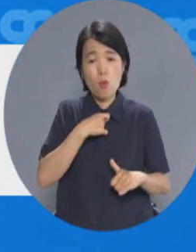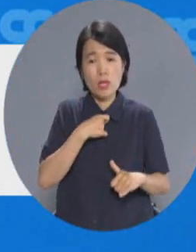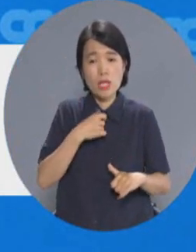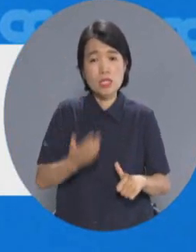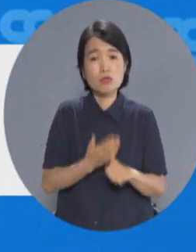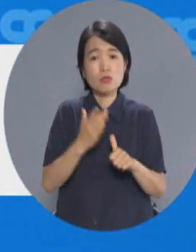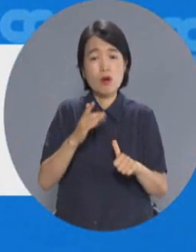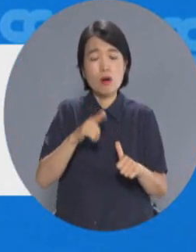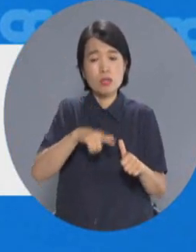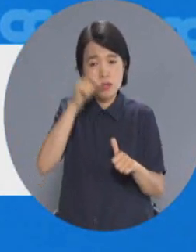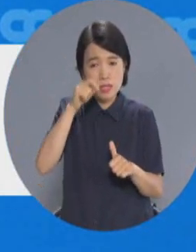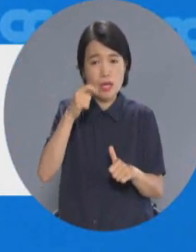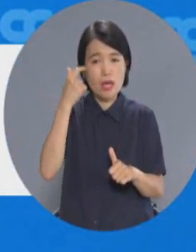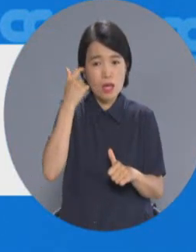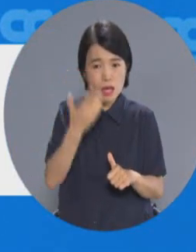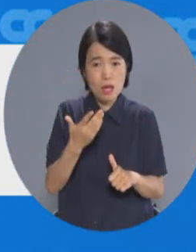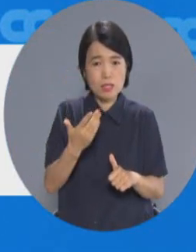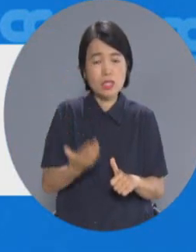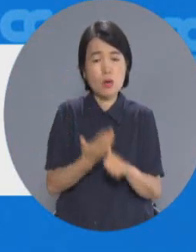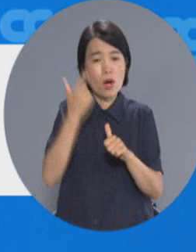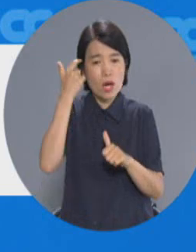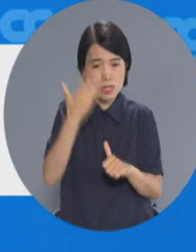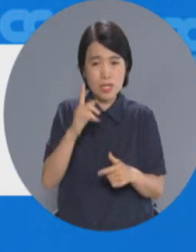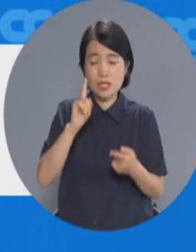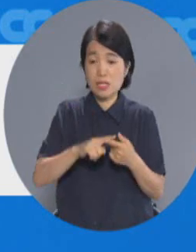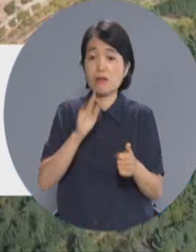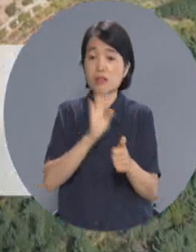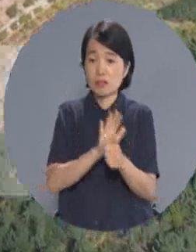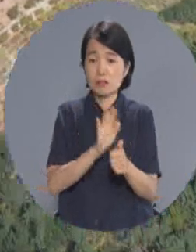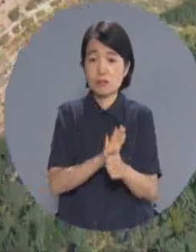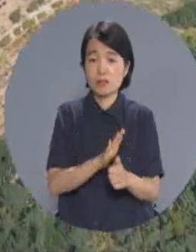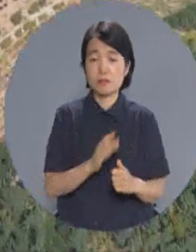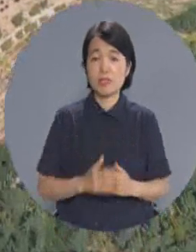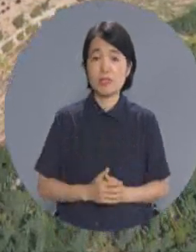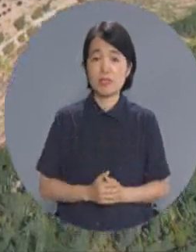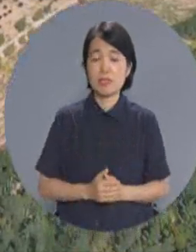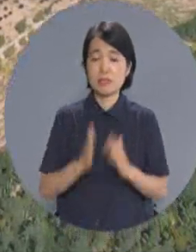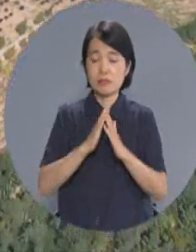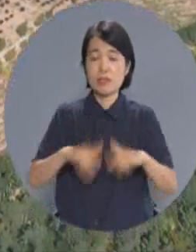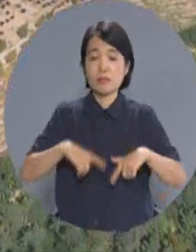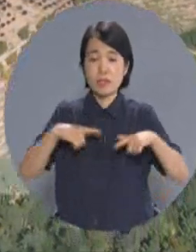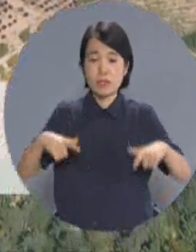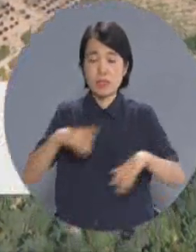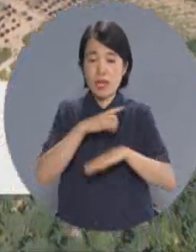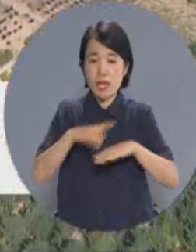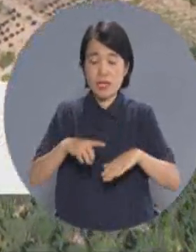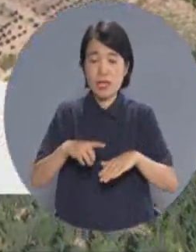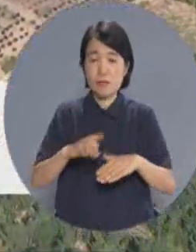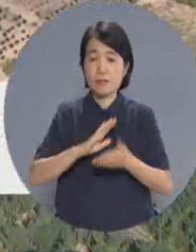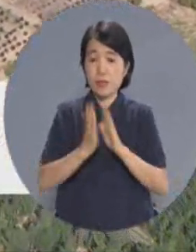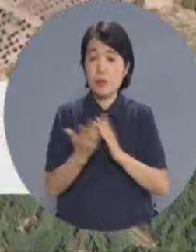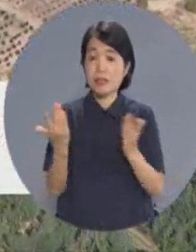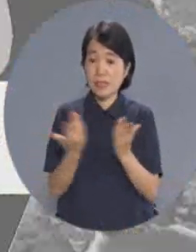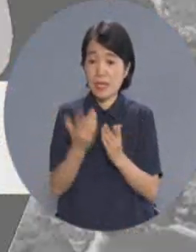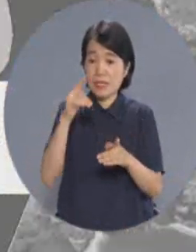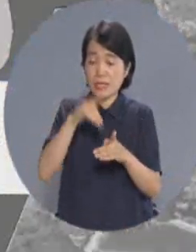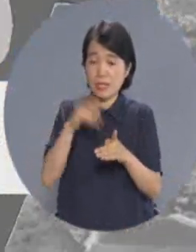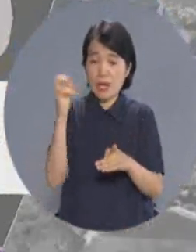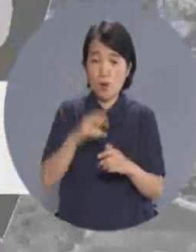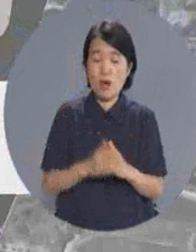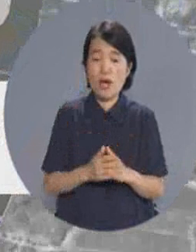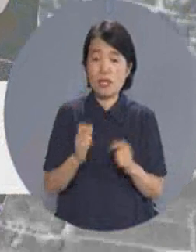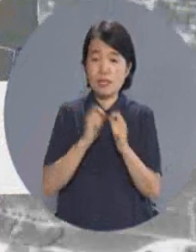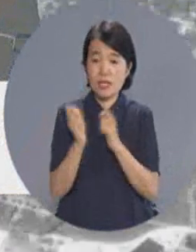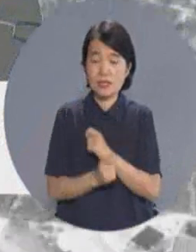내가 어떤 걸 선택을 해서 키워야 될지 재배해야 될지 이런 부분에 대해서. 전남에는 해남 기후변화 대응센터와